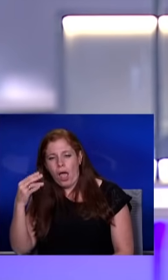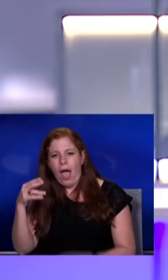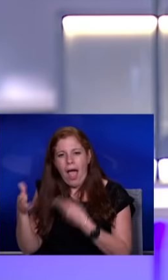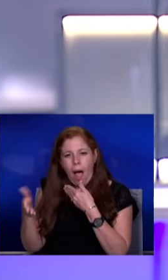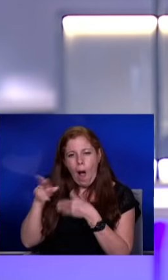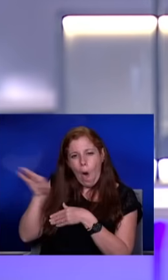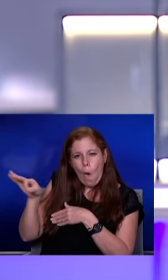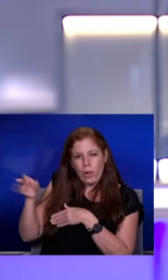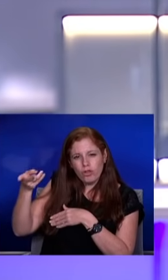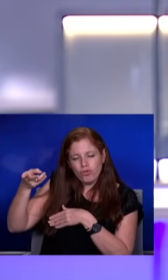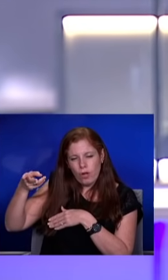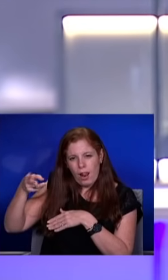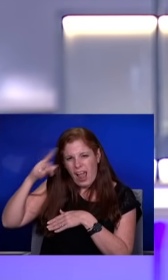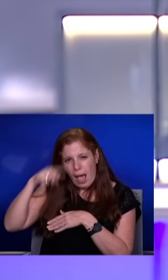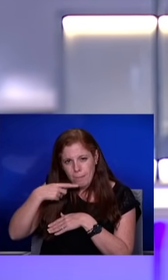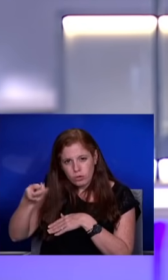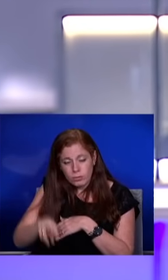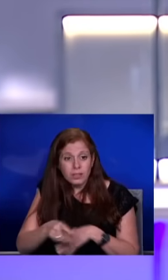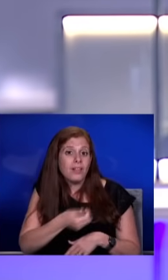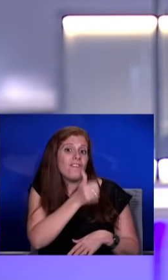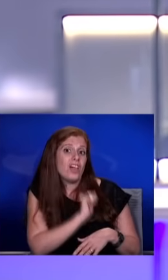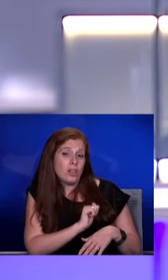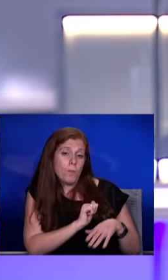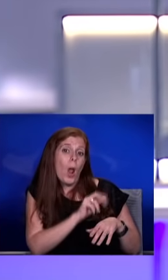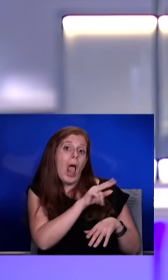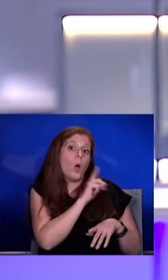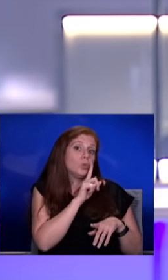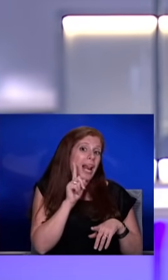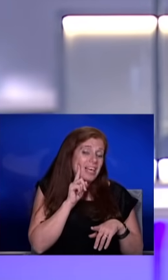של איתן מצד האם, שנהרגה גם היא באסון, העלה את